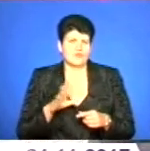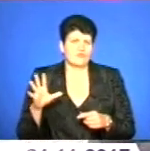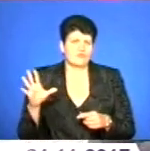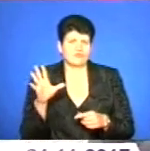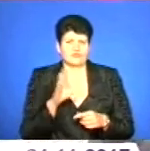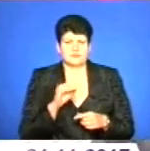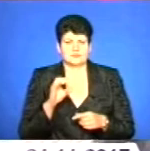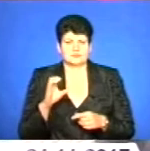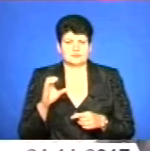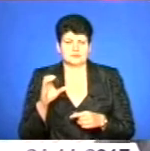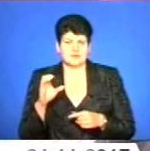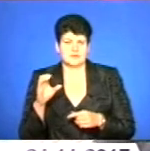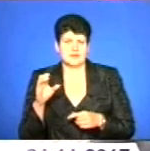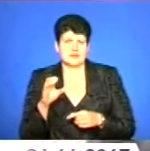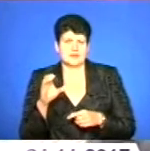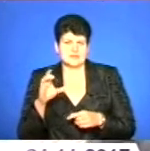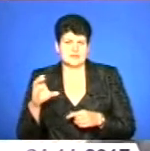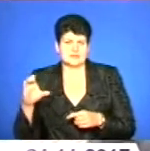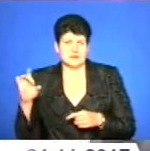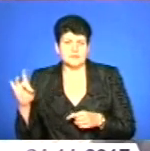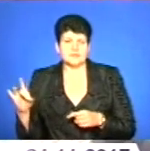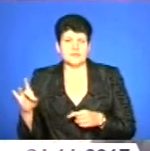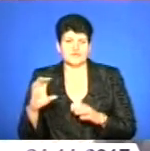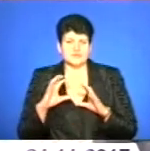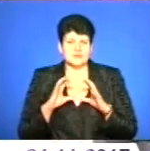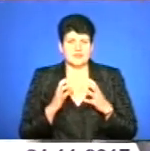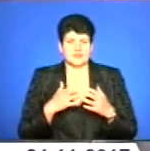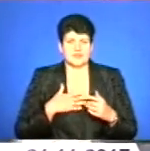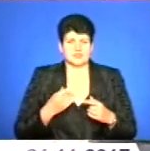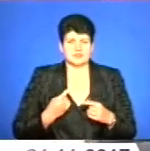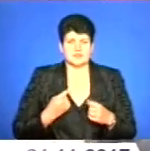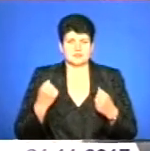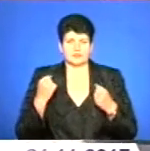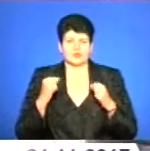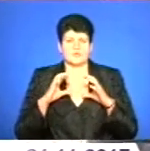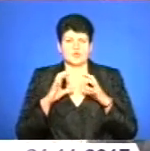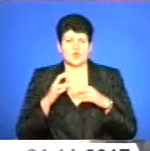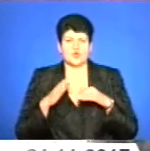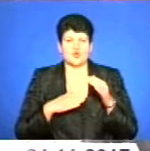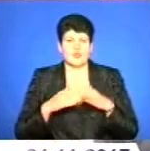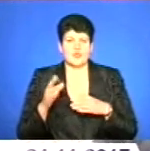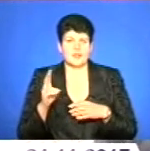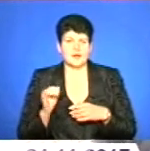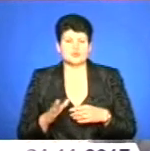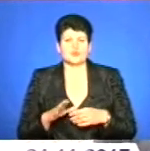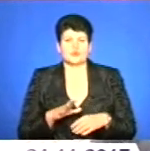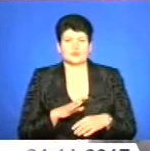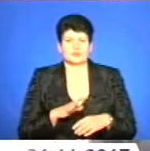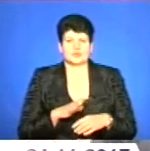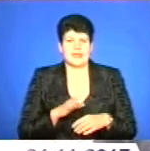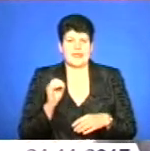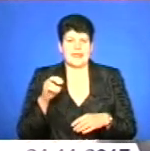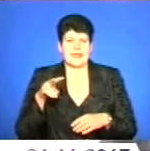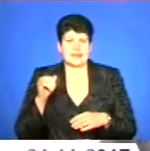радянському колишньому Союзі, у Європі, у світі, і наші майстри спорту міжнародного класу, заслужені майстри спорту, вони складали з собою еліту